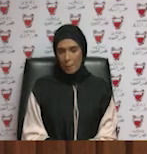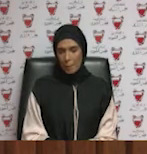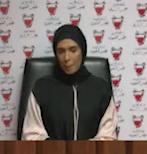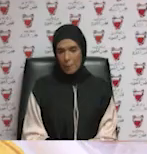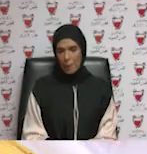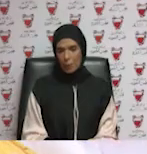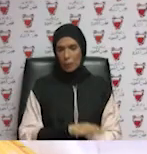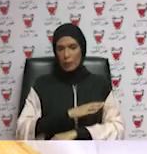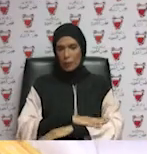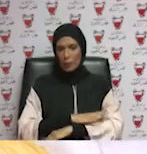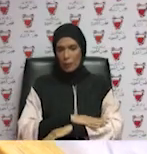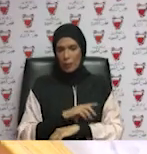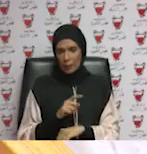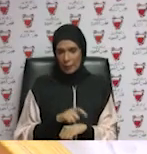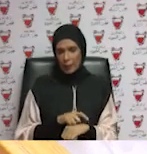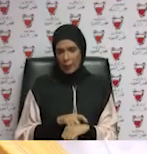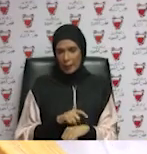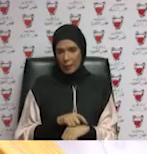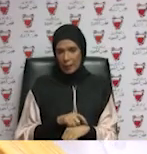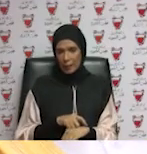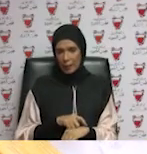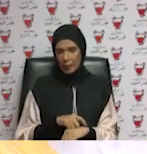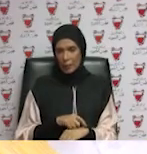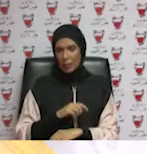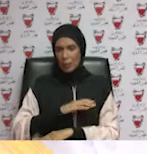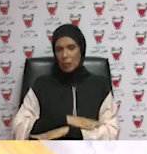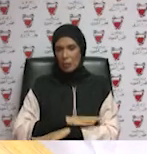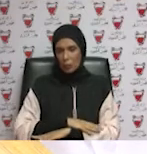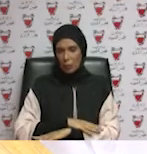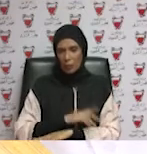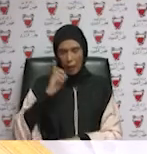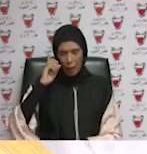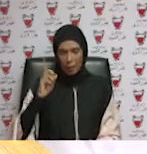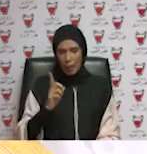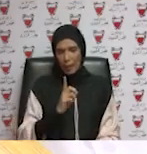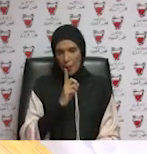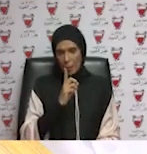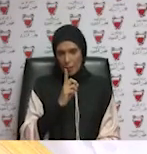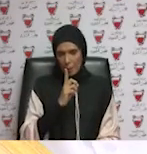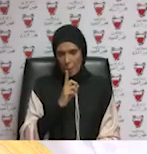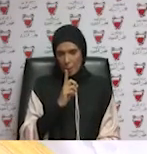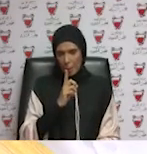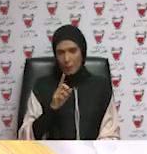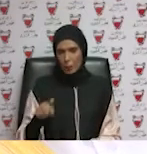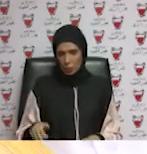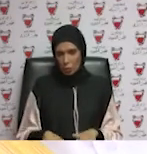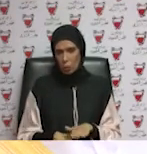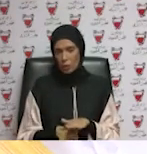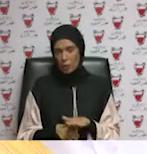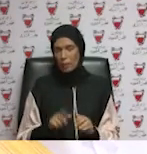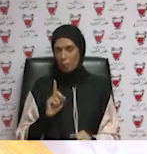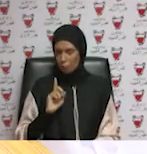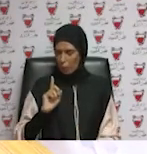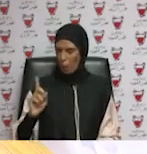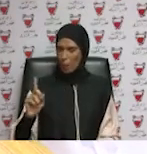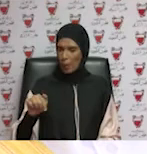احتراما لوقت المجلس واحتراما لكل يعني الآراء اللي طرحت وبدايتها مع الرئيس اللي التوجيه اللي تفضلت